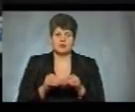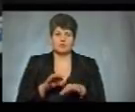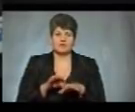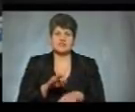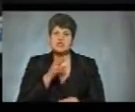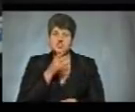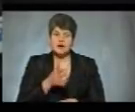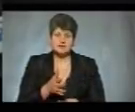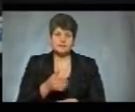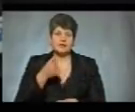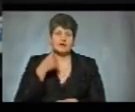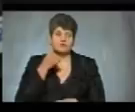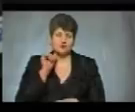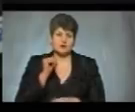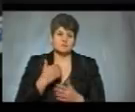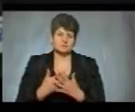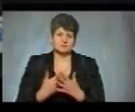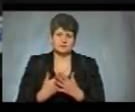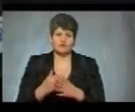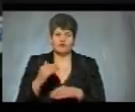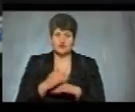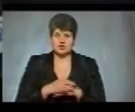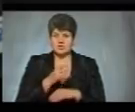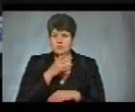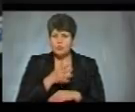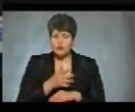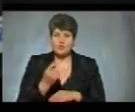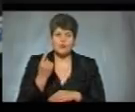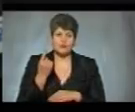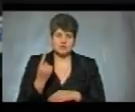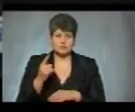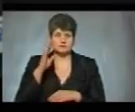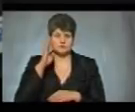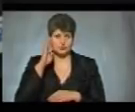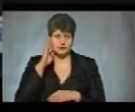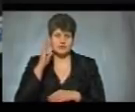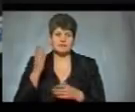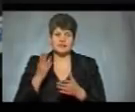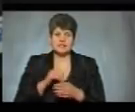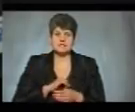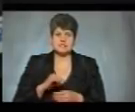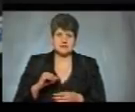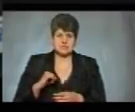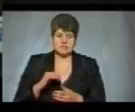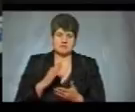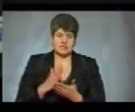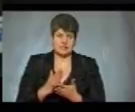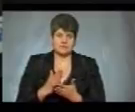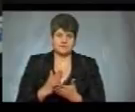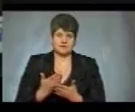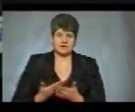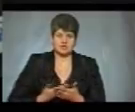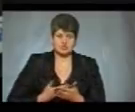І вчора, безпосередньо в вечірню пору, один з чоловіків, який сам є